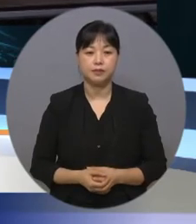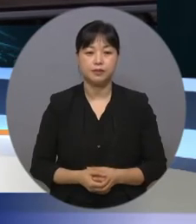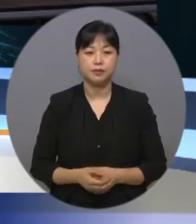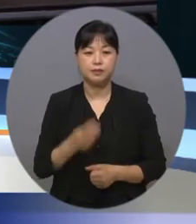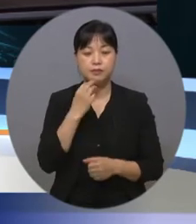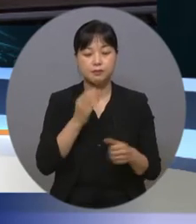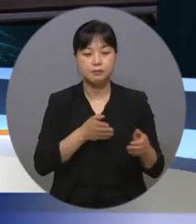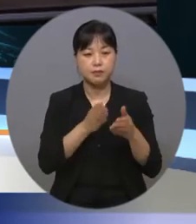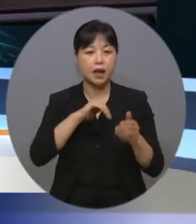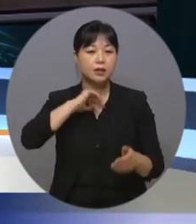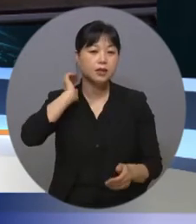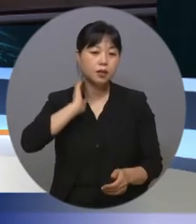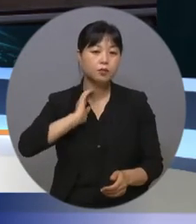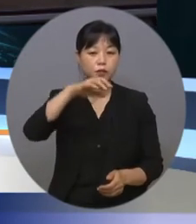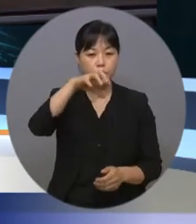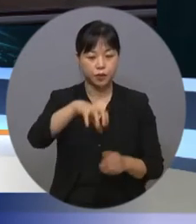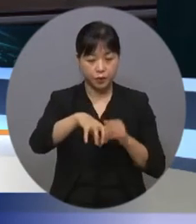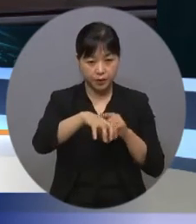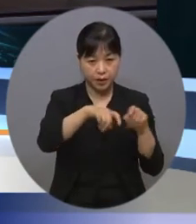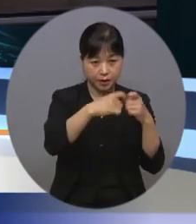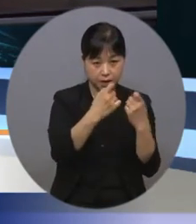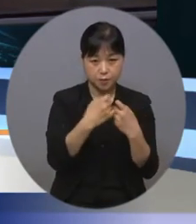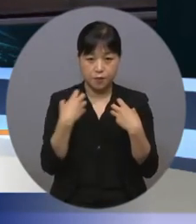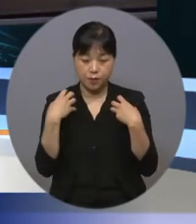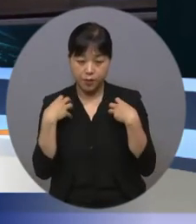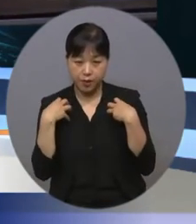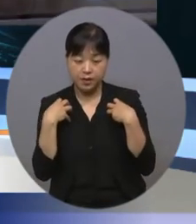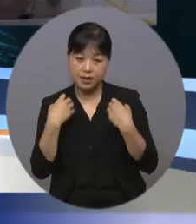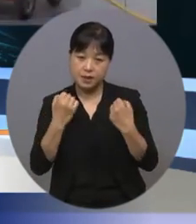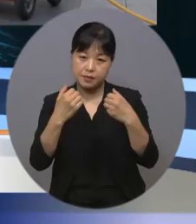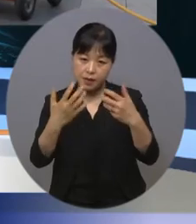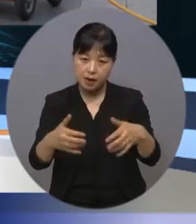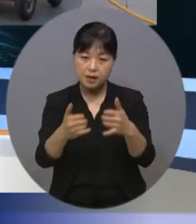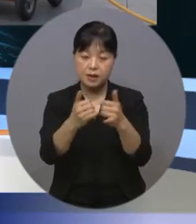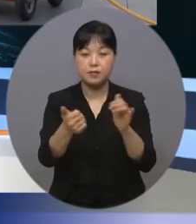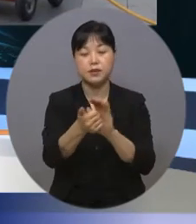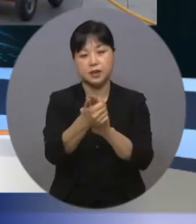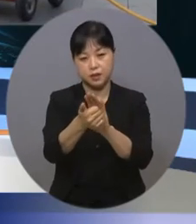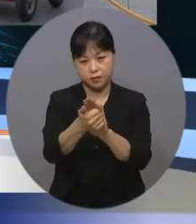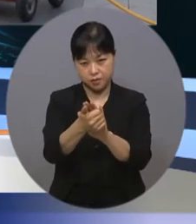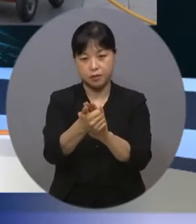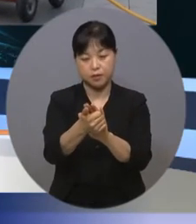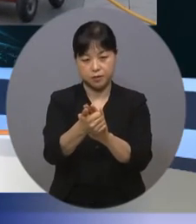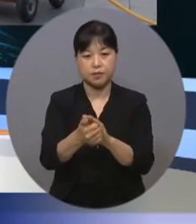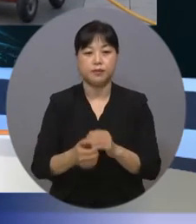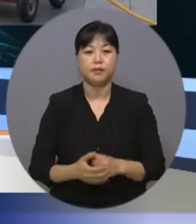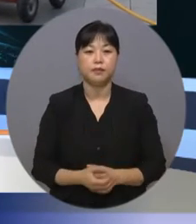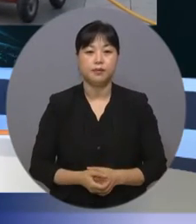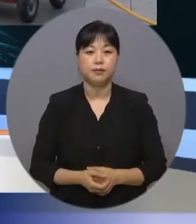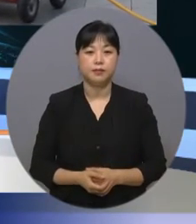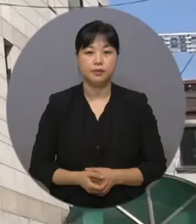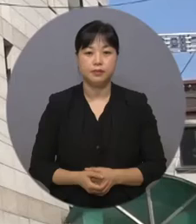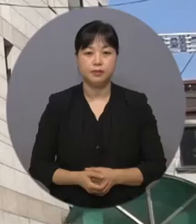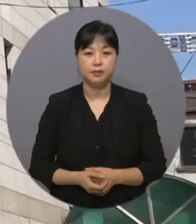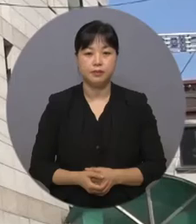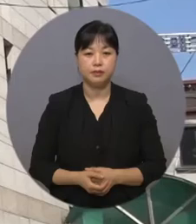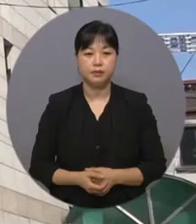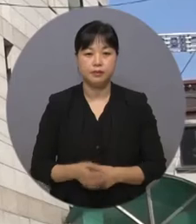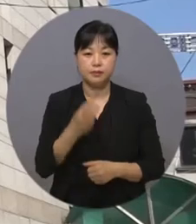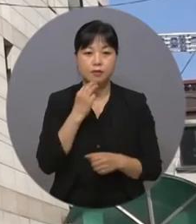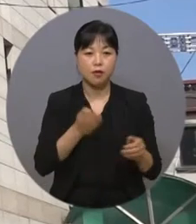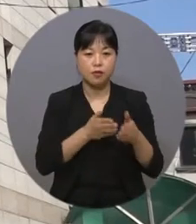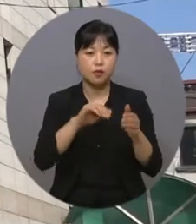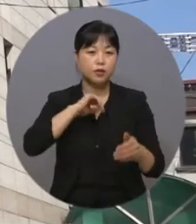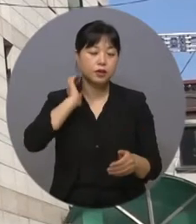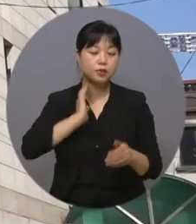경기도 의정부시의 민관이 취약계층을 위한 지원에 손을 맞잡았습니다. 보도에 정웅선 기자입니다. 경기도